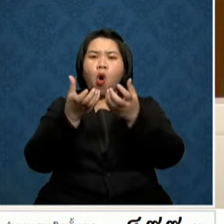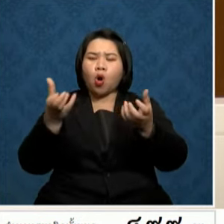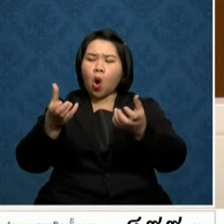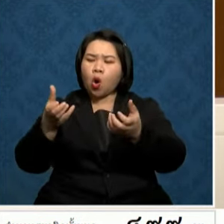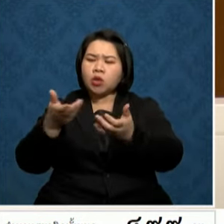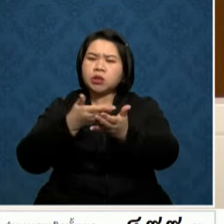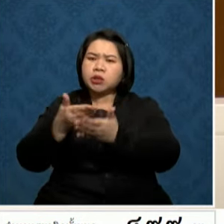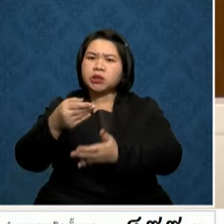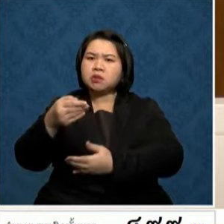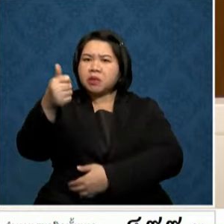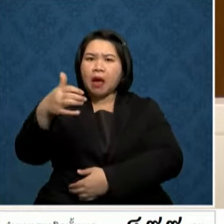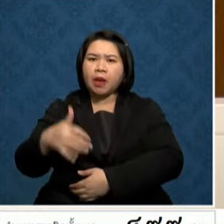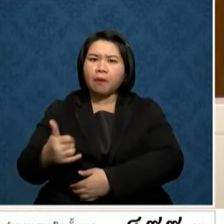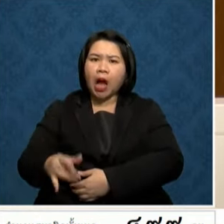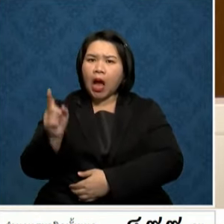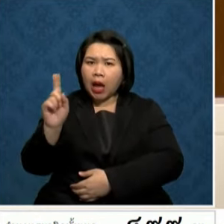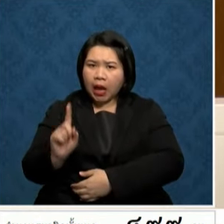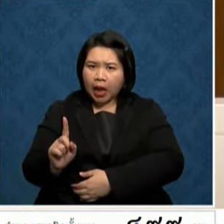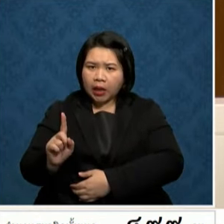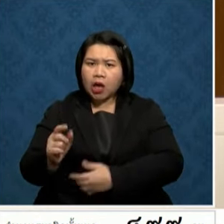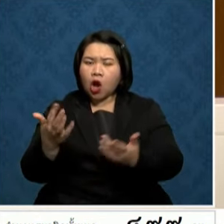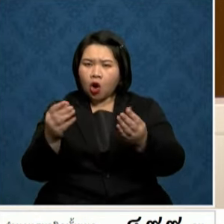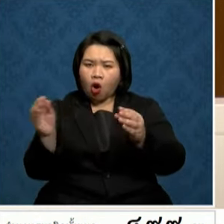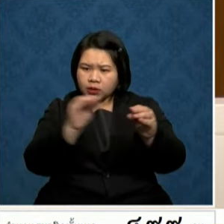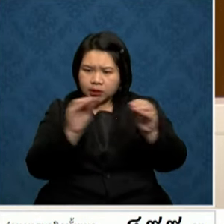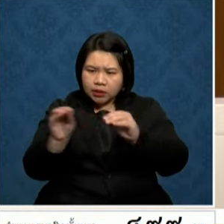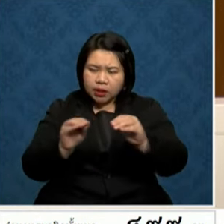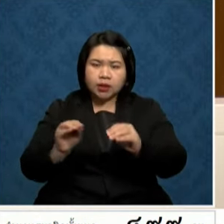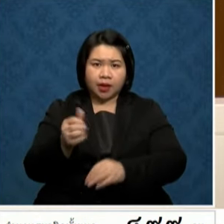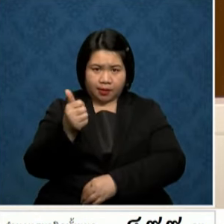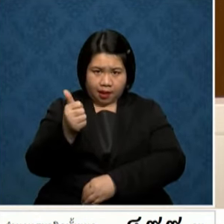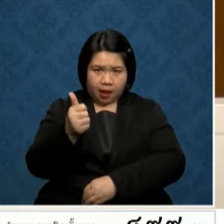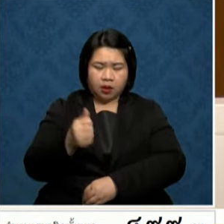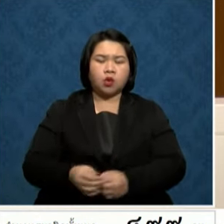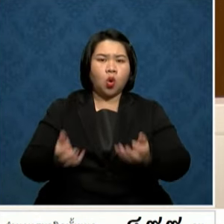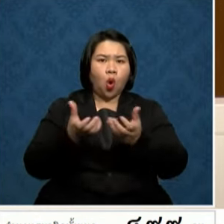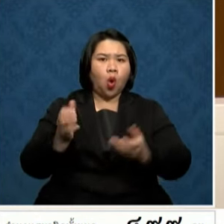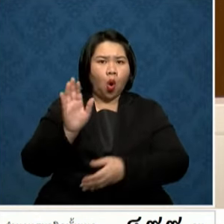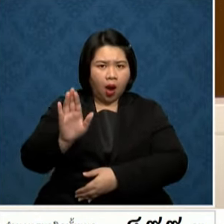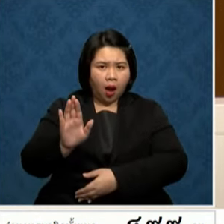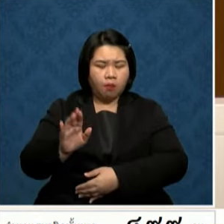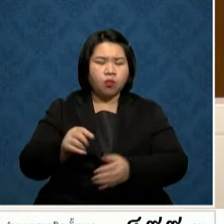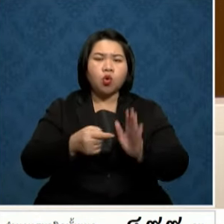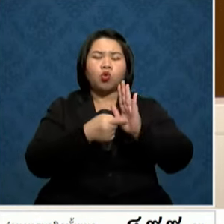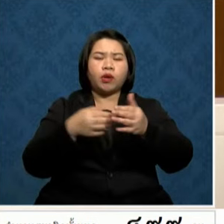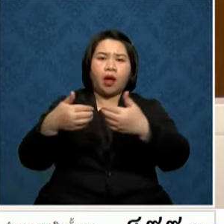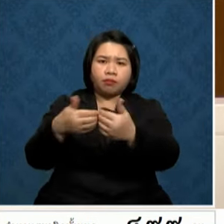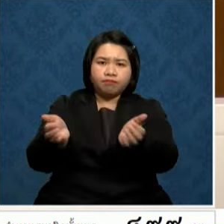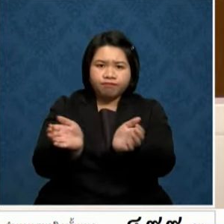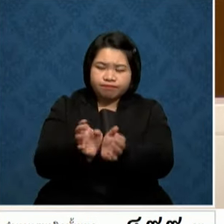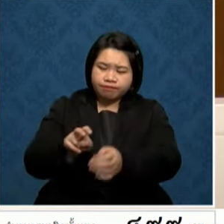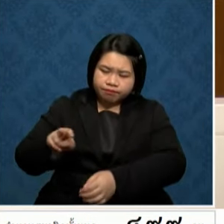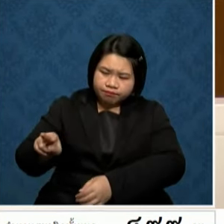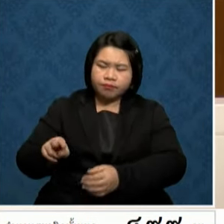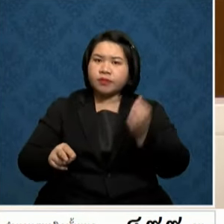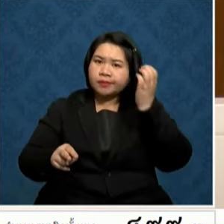ปรบเพิ่มปับลดได้นะครั้วก็มีการเพิ่มในเรื่องของรายการต้องห้ามเช่น เครองใช้ไฟ้า เรื่องของอุปกรณ Elect